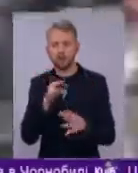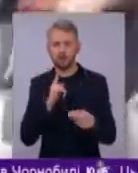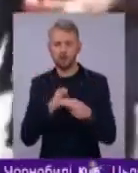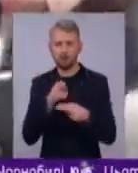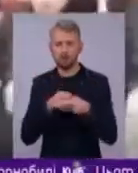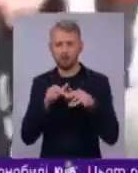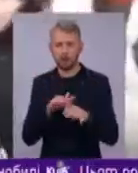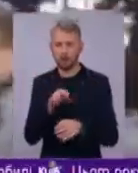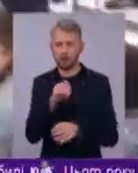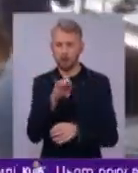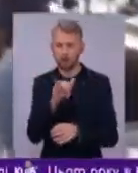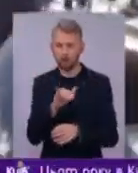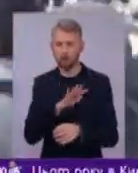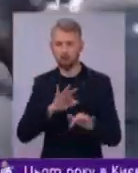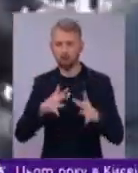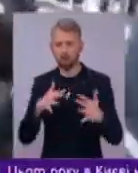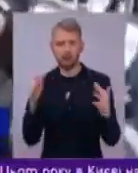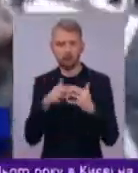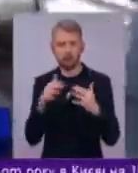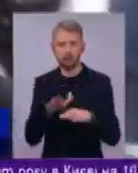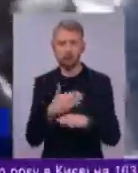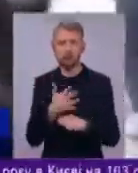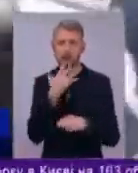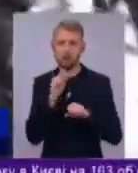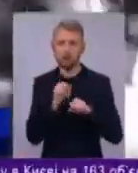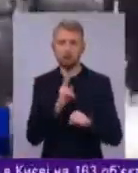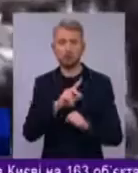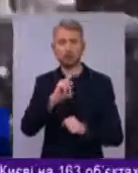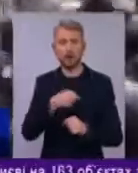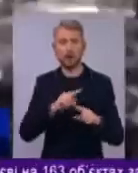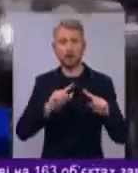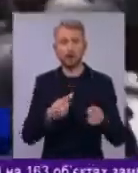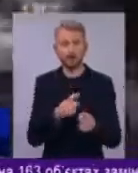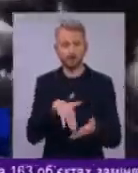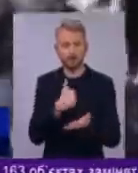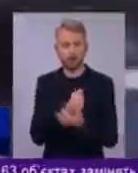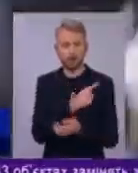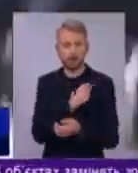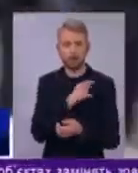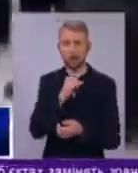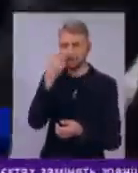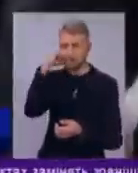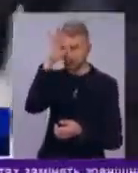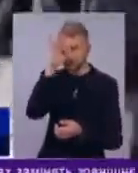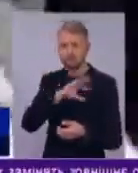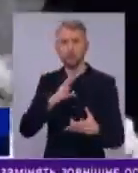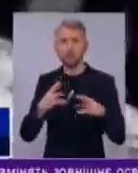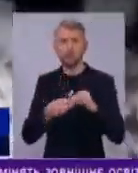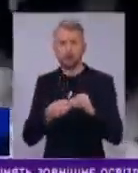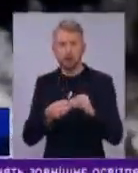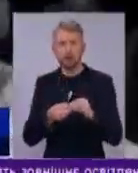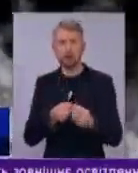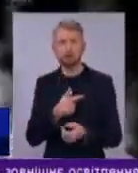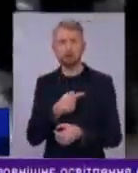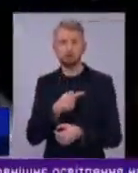захід Труханову, сталися сутички між націоналістами, які вимагали арешту мера Одеси, і поліцейськими. В результаті вогнепальне